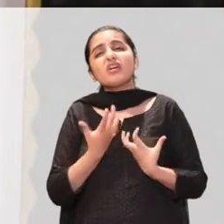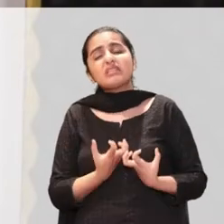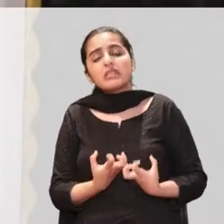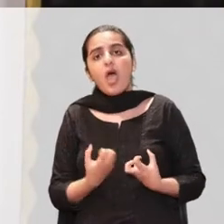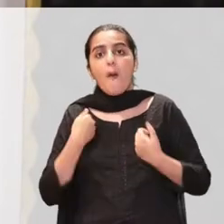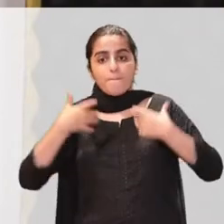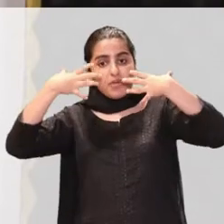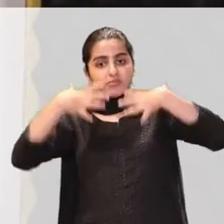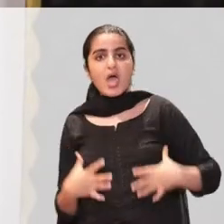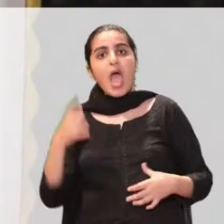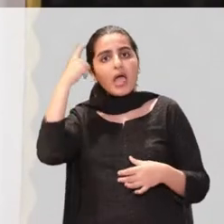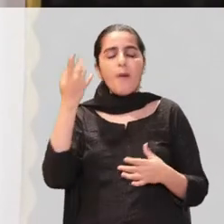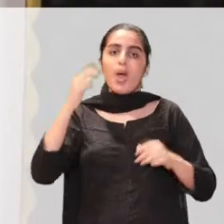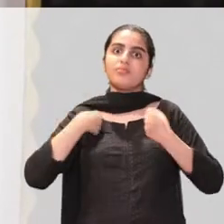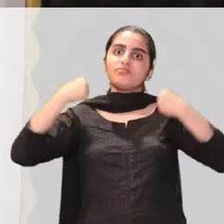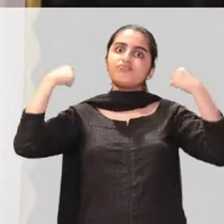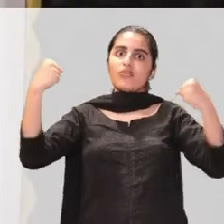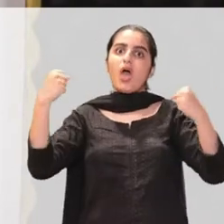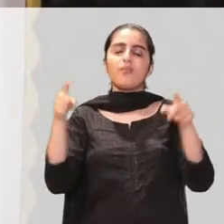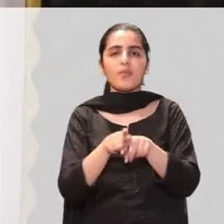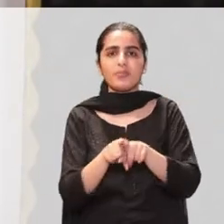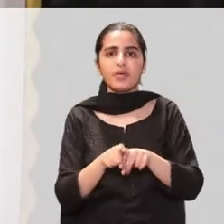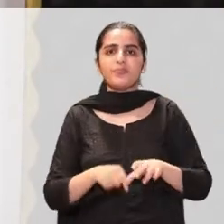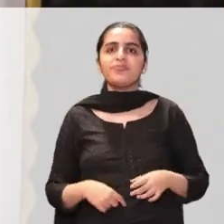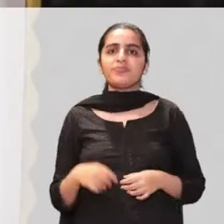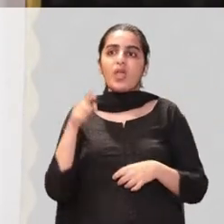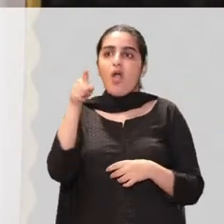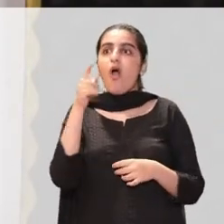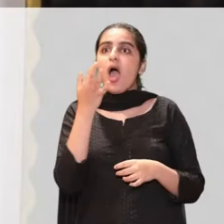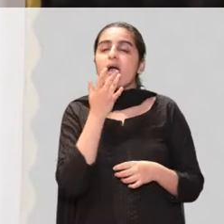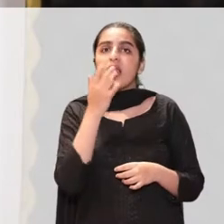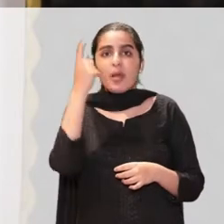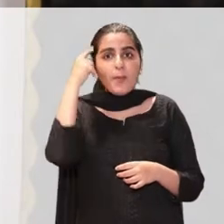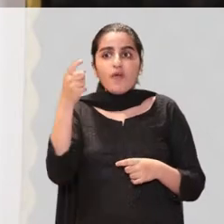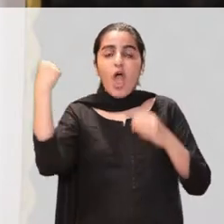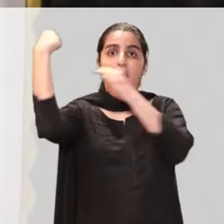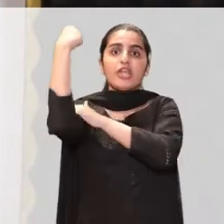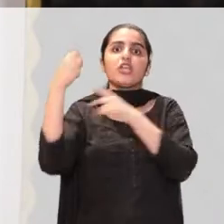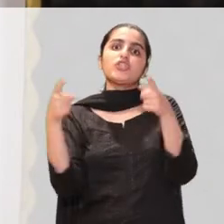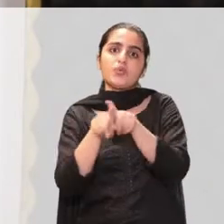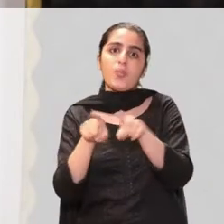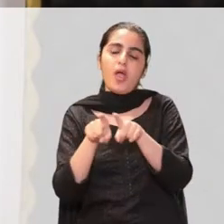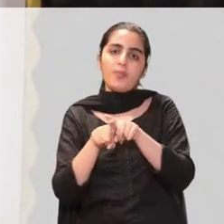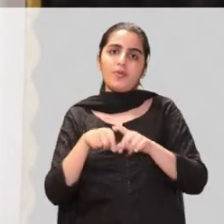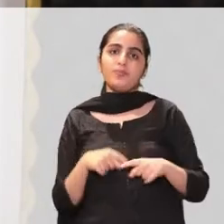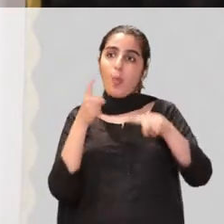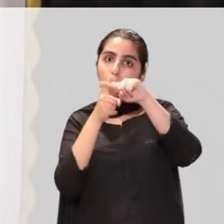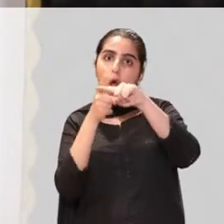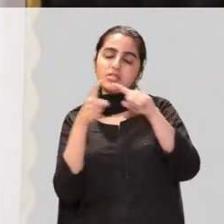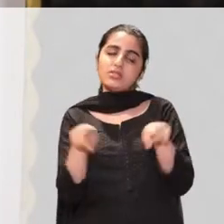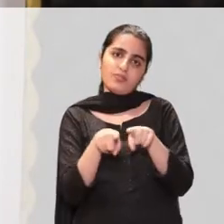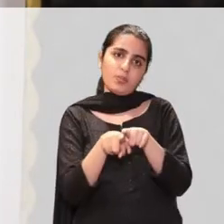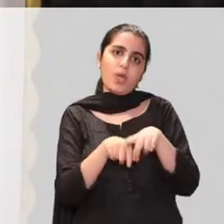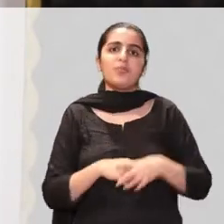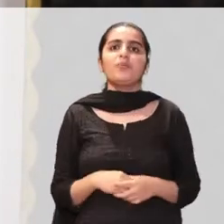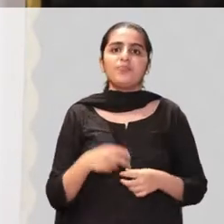कभी-कभी थोड़ा सा टाइम होता होगा और उस साइड में आप क्या करना पसंद करती है और मुझे